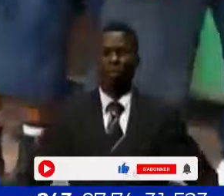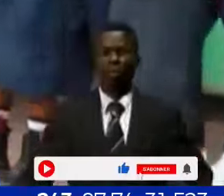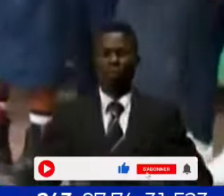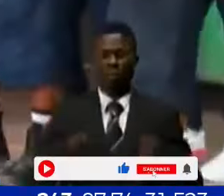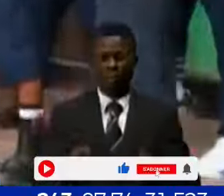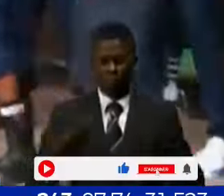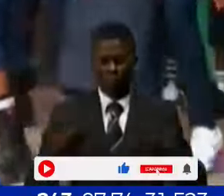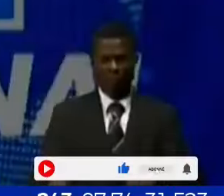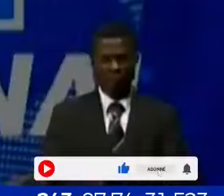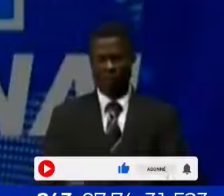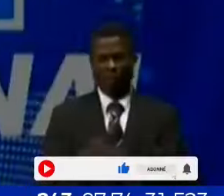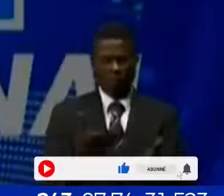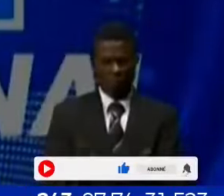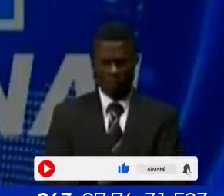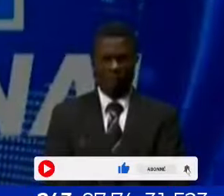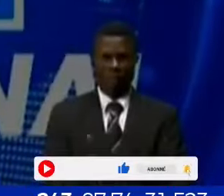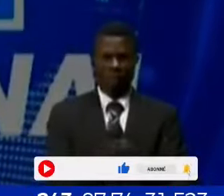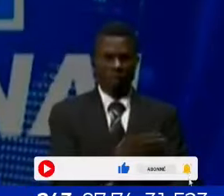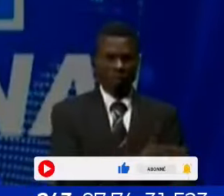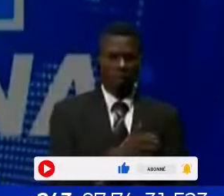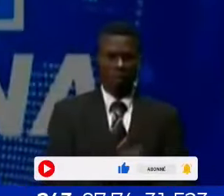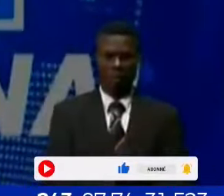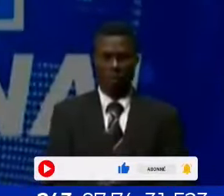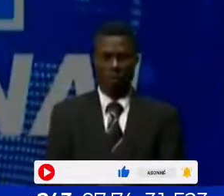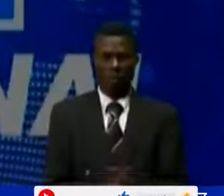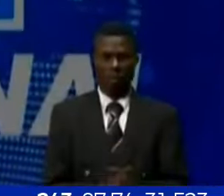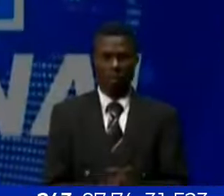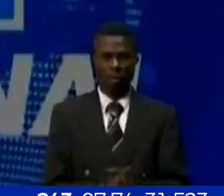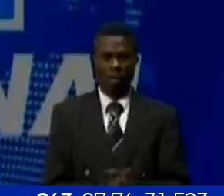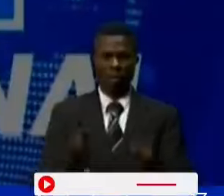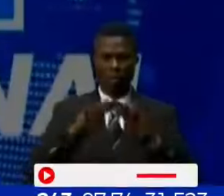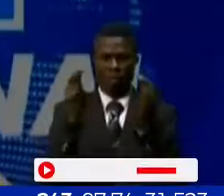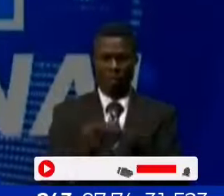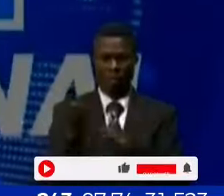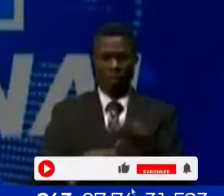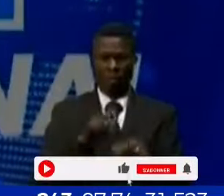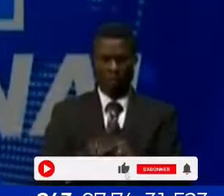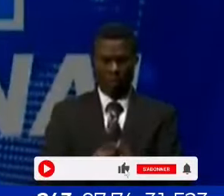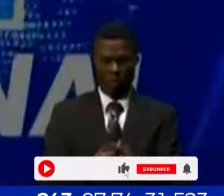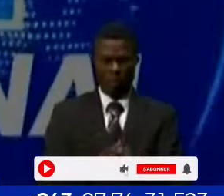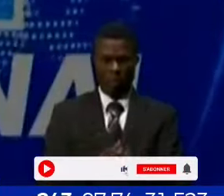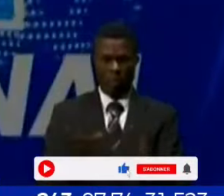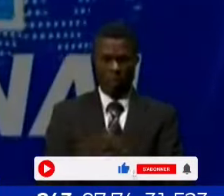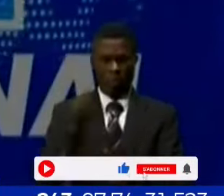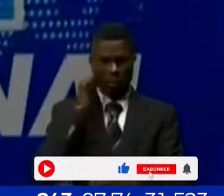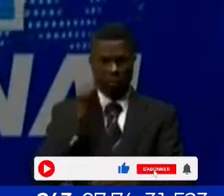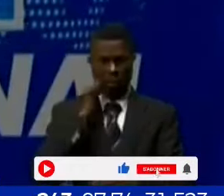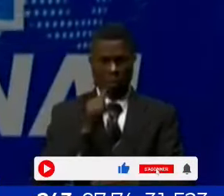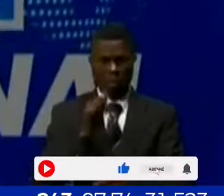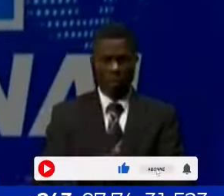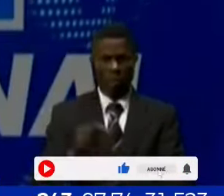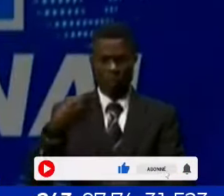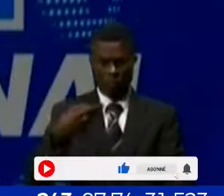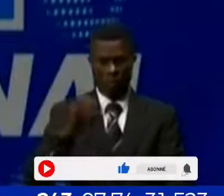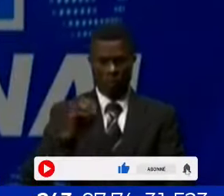clôturée cette manifestation. Et la multinationale Barrick, avec sa fille Kibali Gold